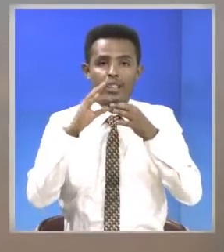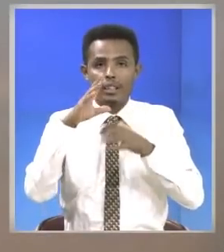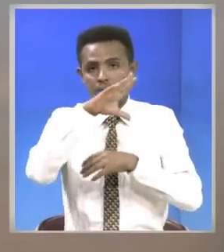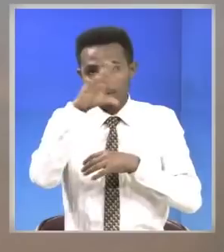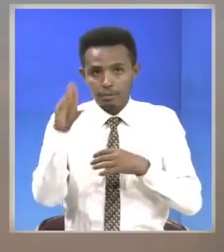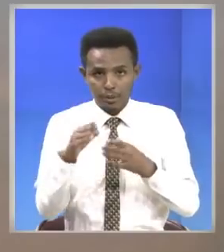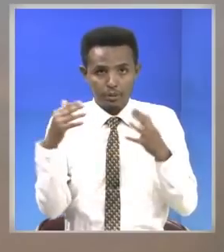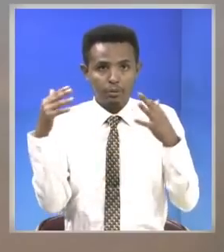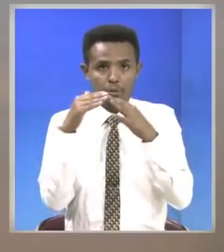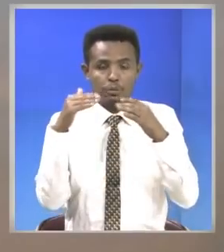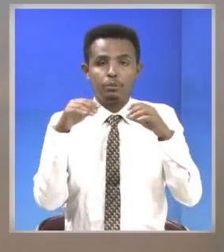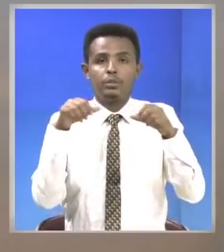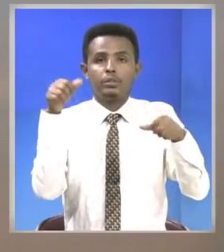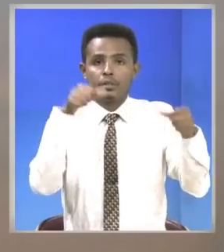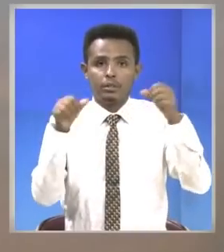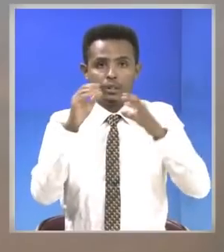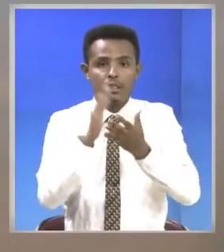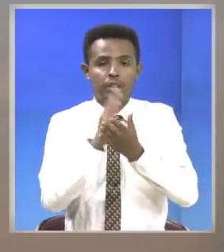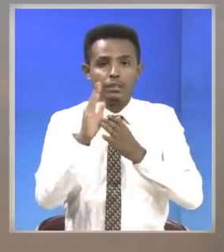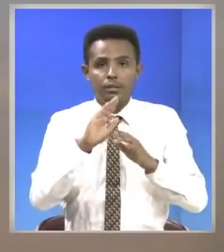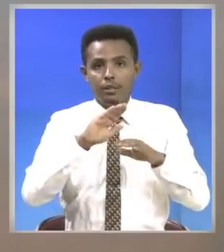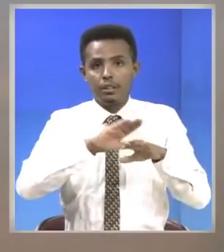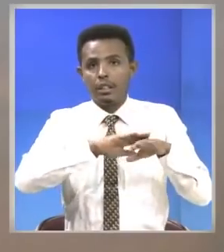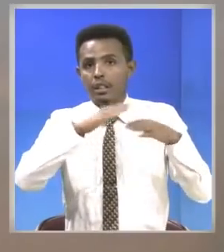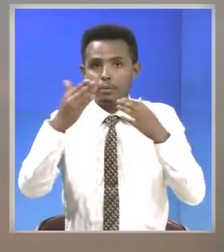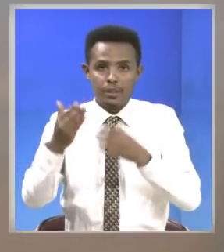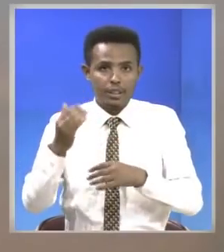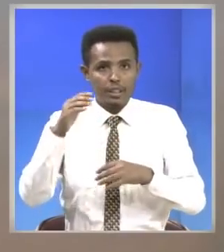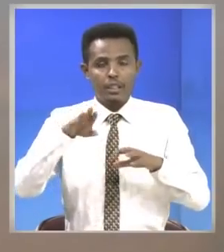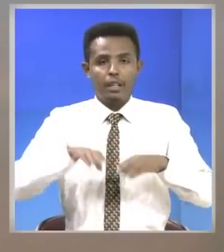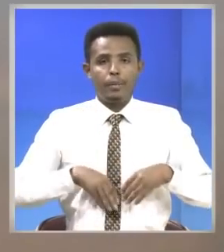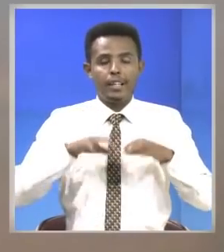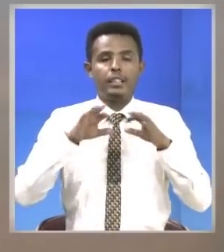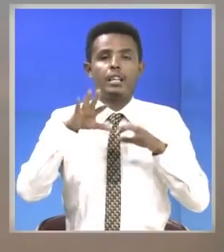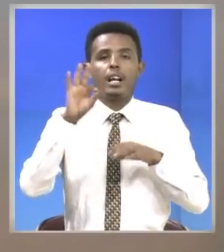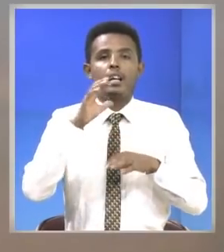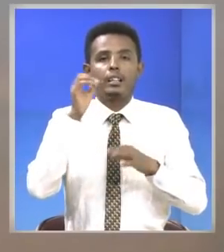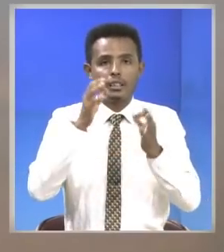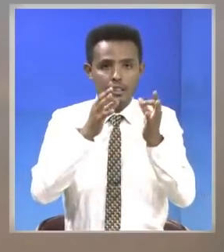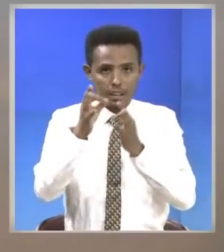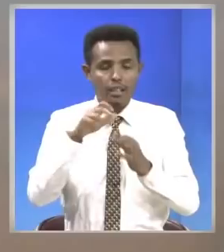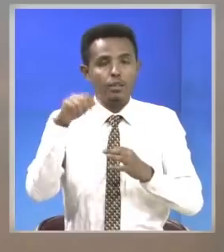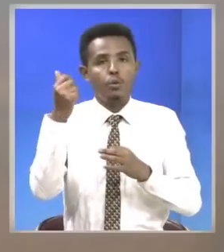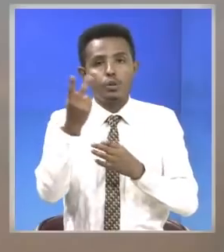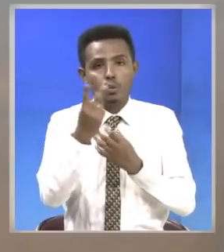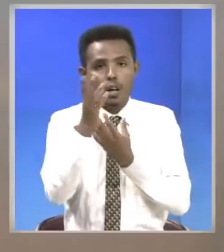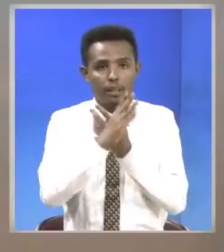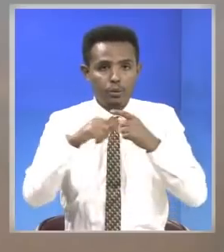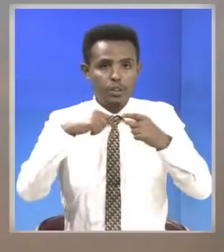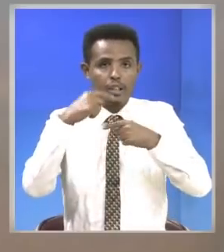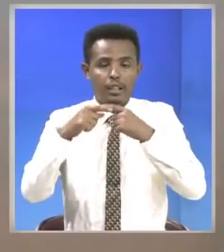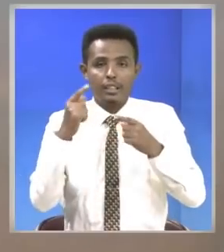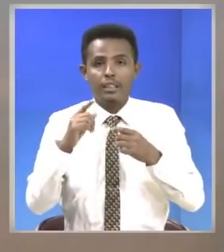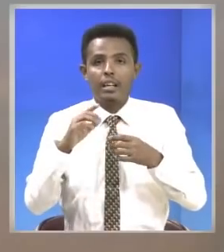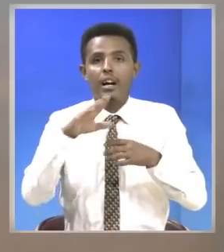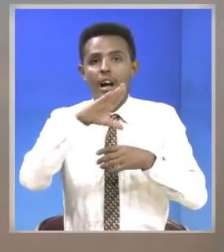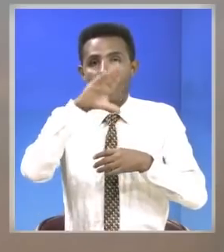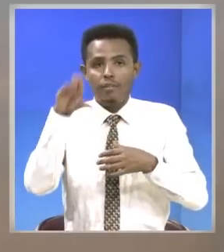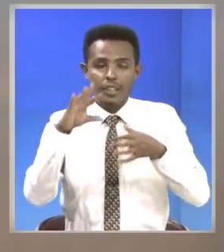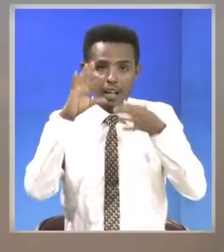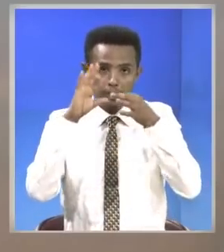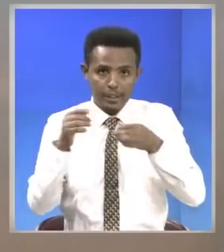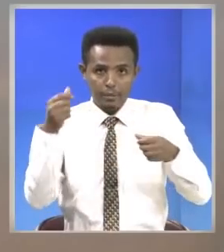ሊሰጣቸው ይገባል በሚል ያቀረቡት ሀሳብ ተቀባይነት እንዳላገኘ ተገልጿል። የሁለቱ ሀገሮች አካሄድ የአፍሪካ ህብረትን ሚና